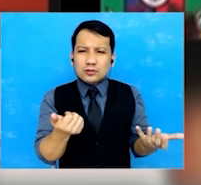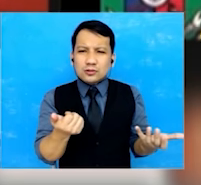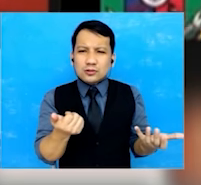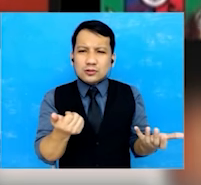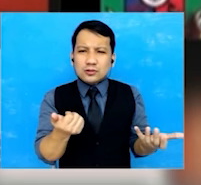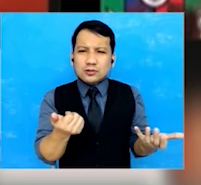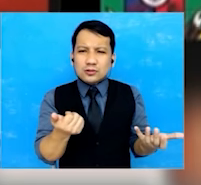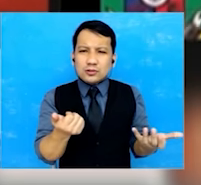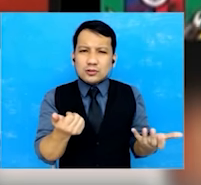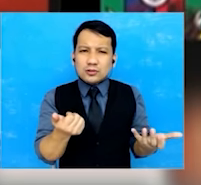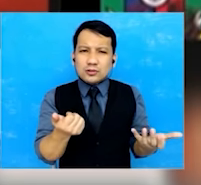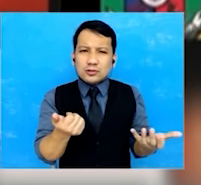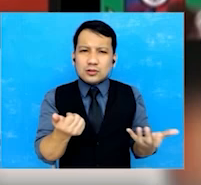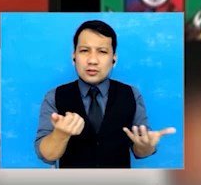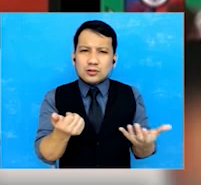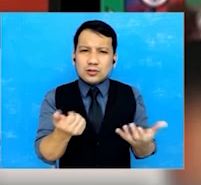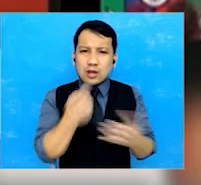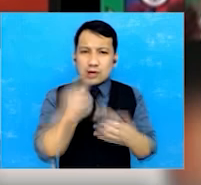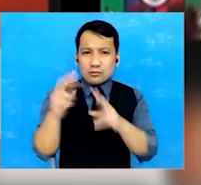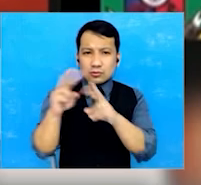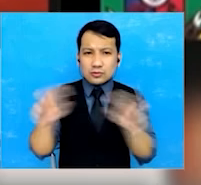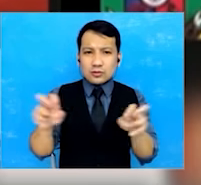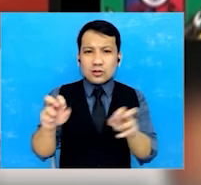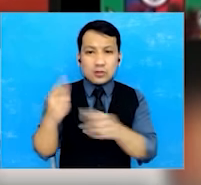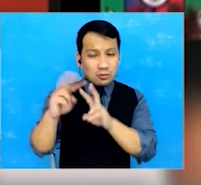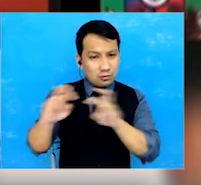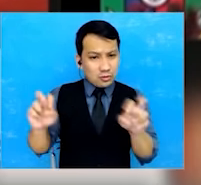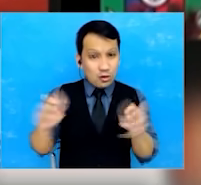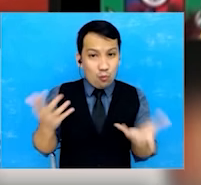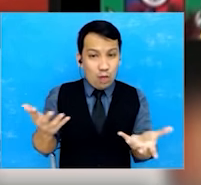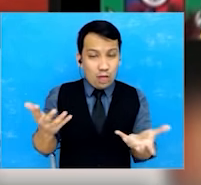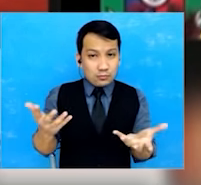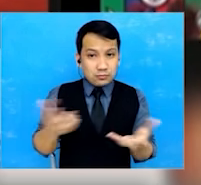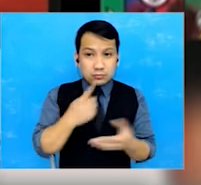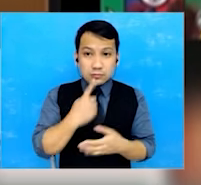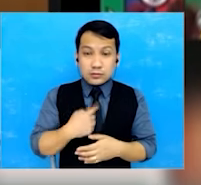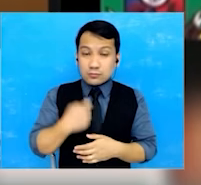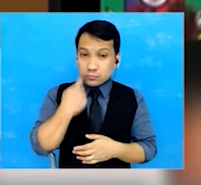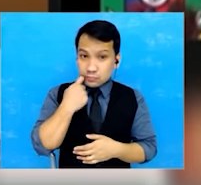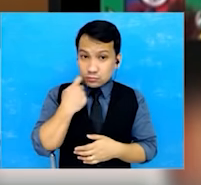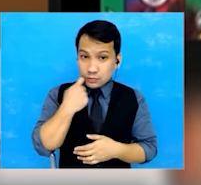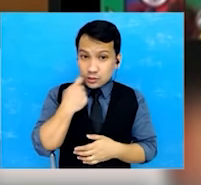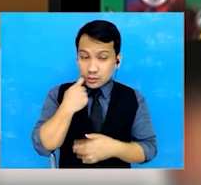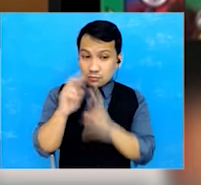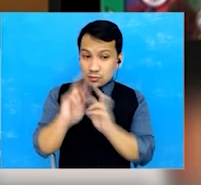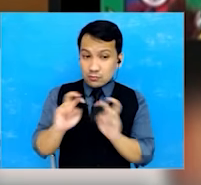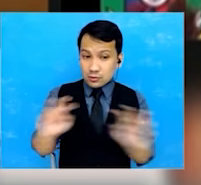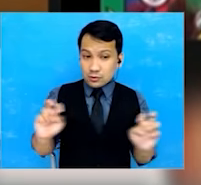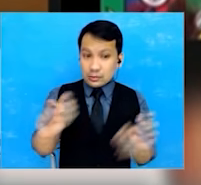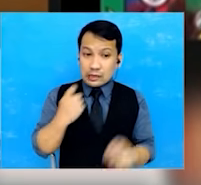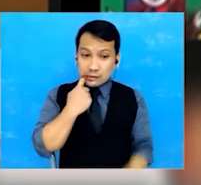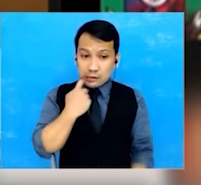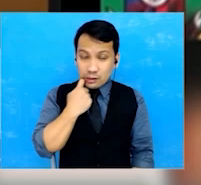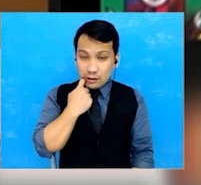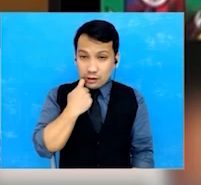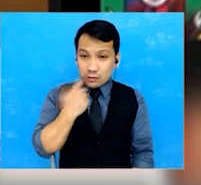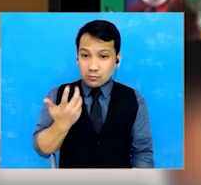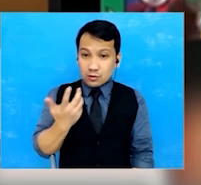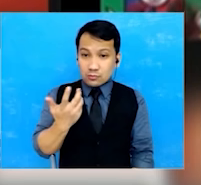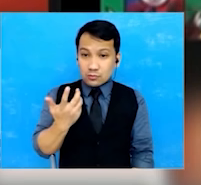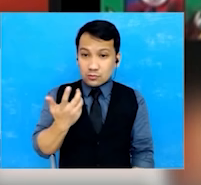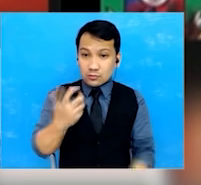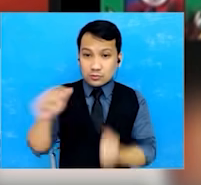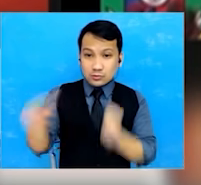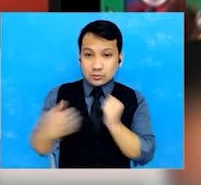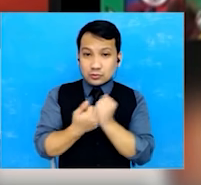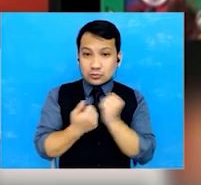kaming inventory sa aming warehouse. Wala na kayong inventory. Kanina sinabi mo may inventory kayo. Ang supplies po ay nanggaling sa supplier